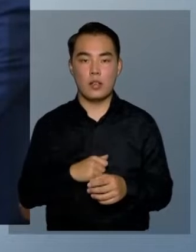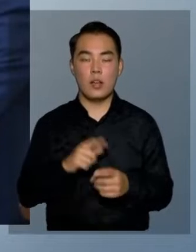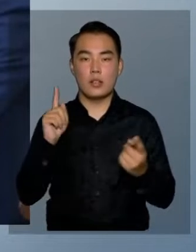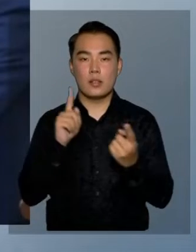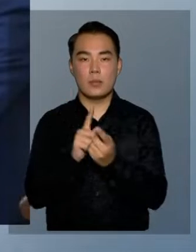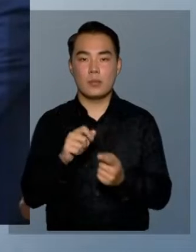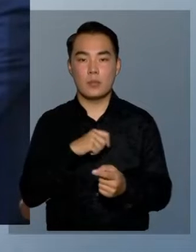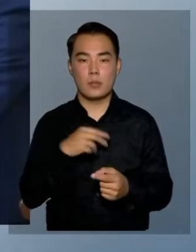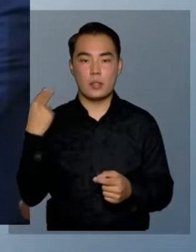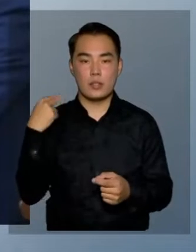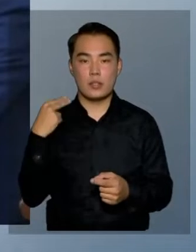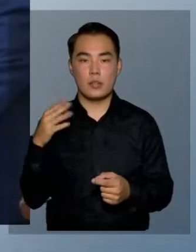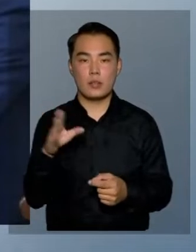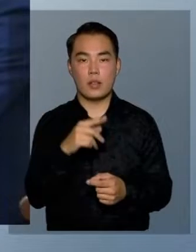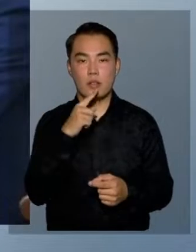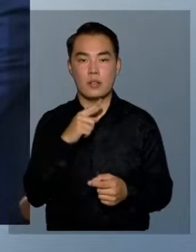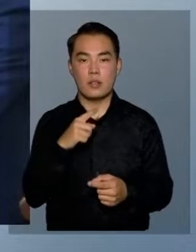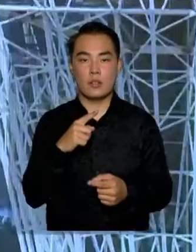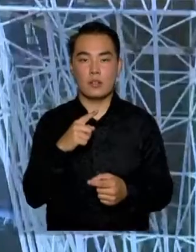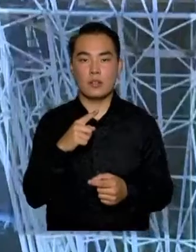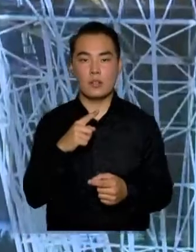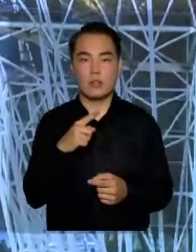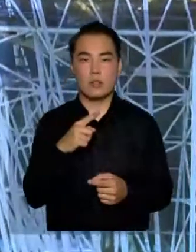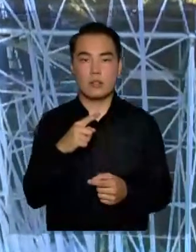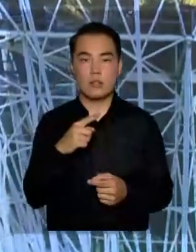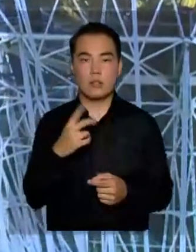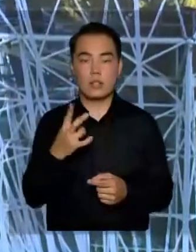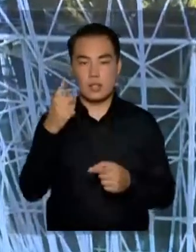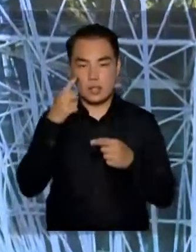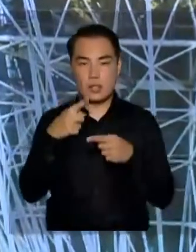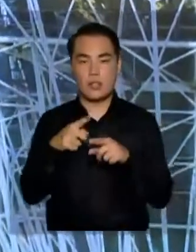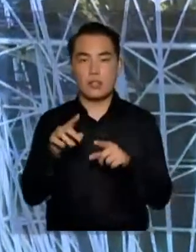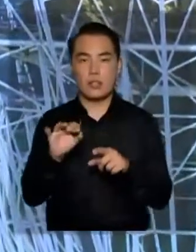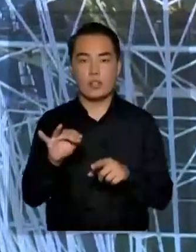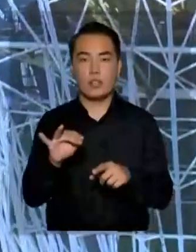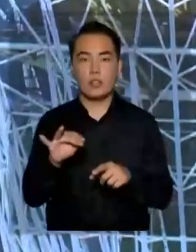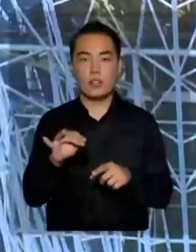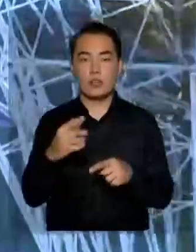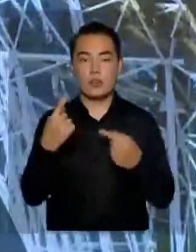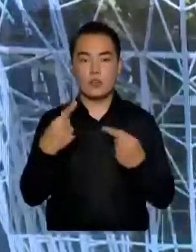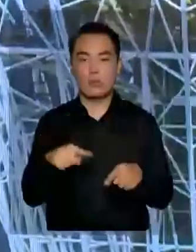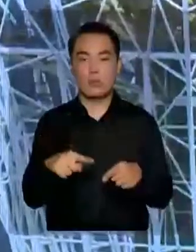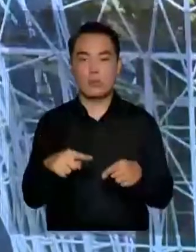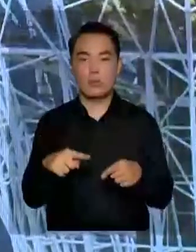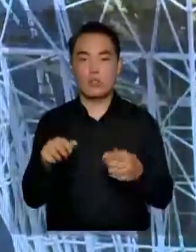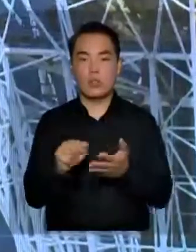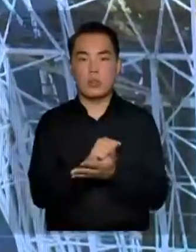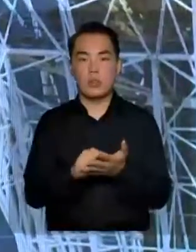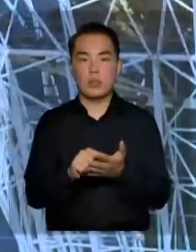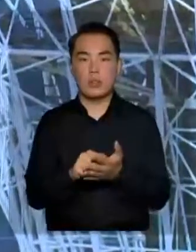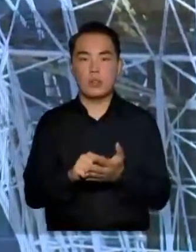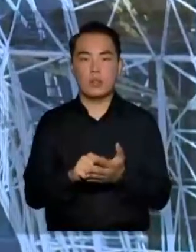президент әлемдік және дәстүрлі діндер көшбасшылары съезінің идеялары мен қорытынды құжатын одан әрі ілгерілету